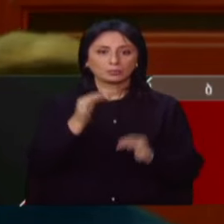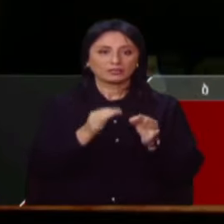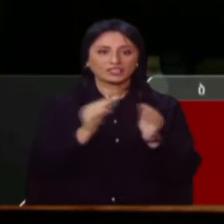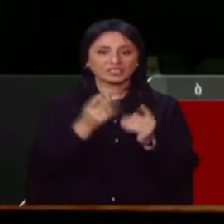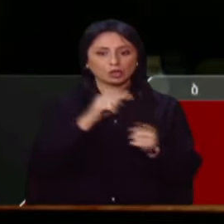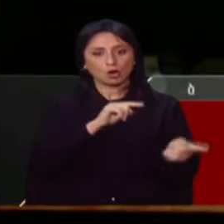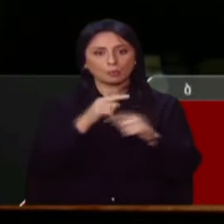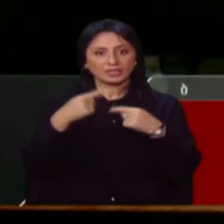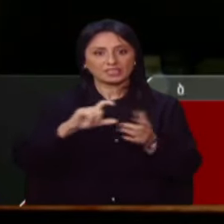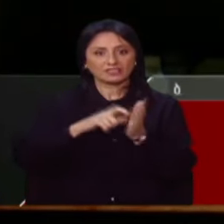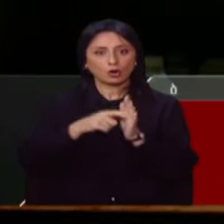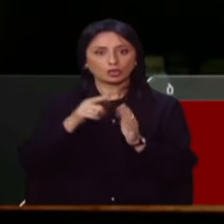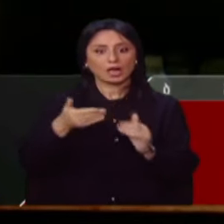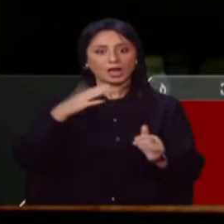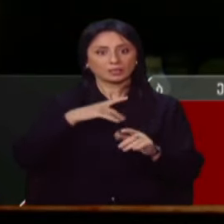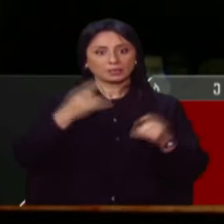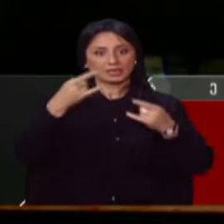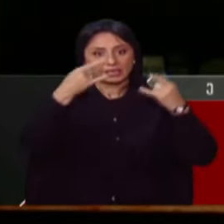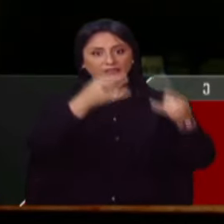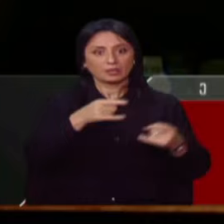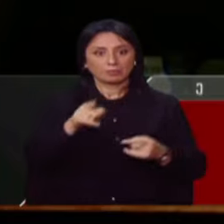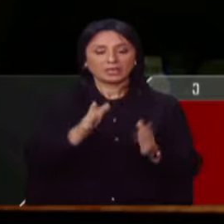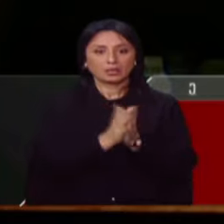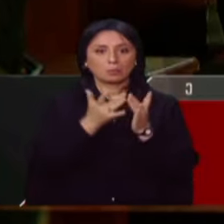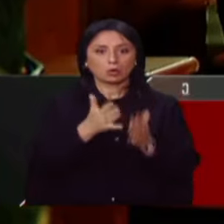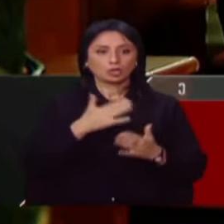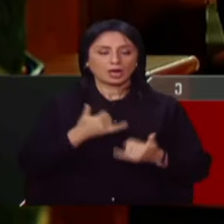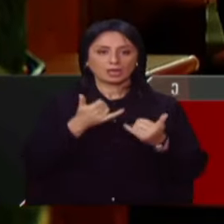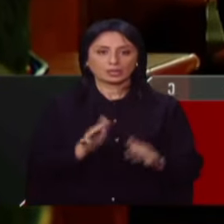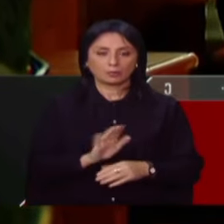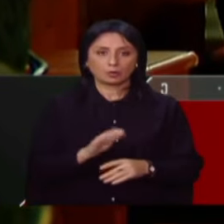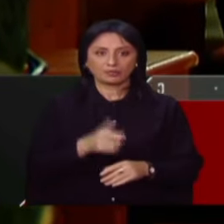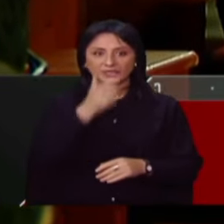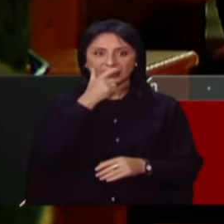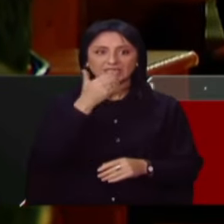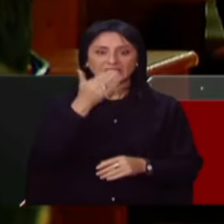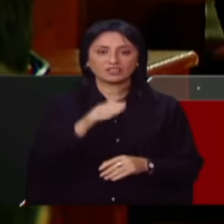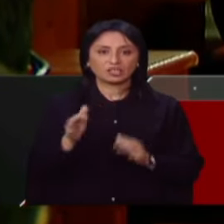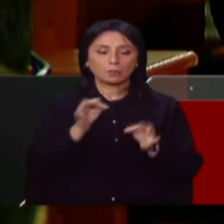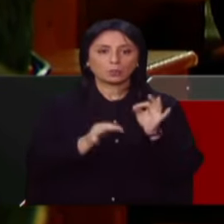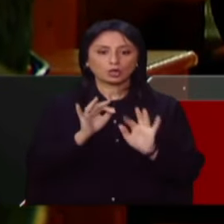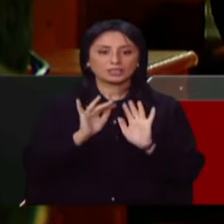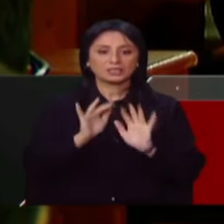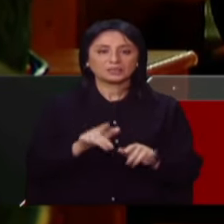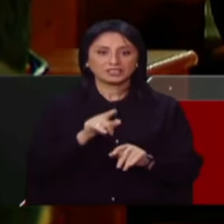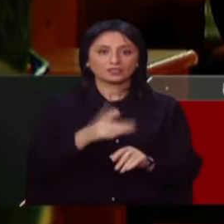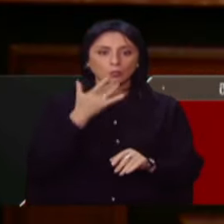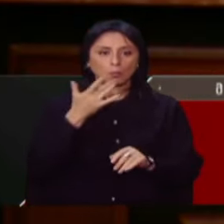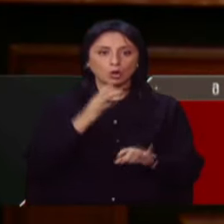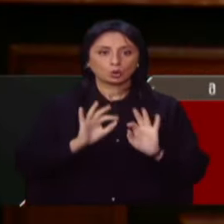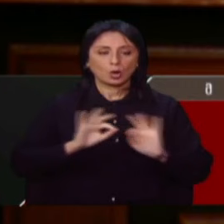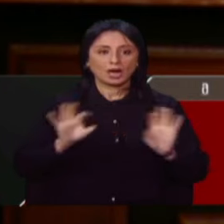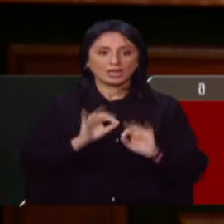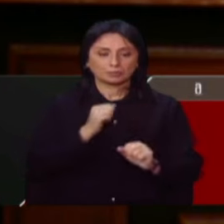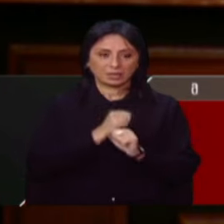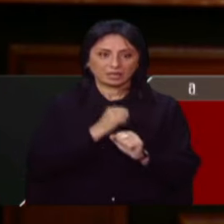იმ დარბაში გამართვა, სადაც აქამდე ტარდებოდა, თუმცა მათი მოთხოვნა არ დაკმაყოფილდა. მიხელ სააკაშვილმა პროცესის მიმდინარეობისას პოლიტიკური